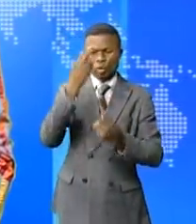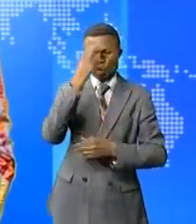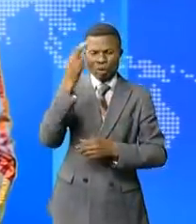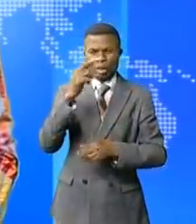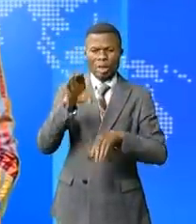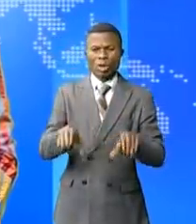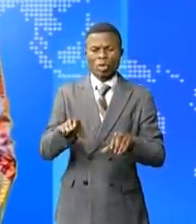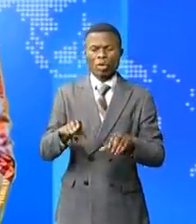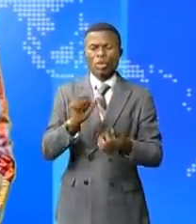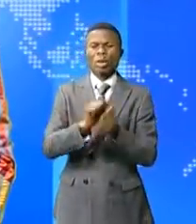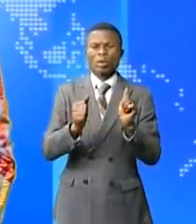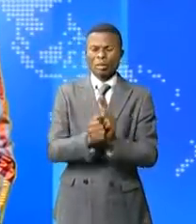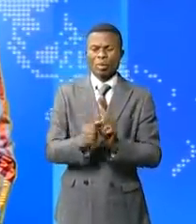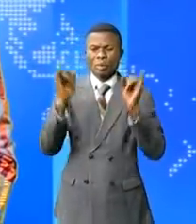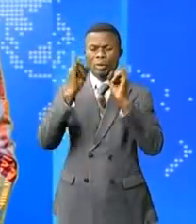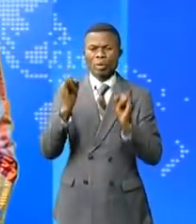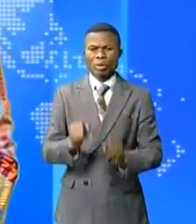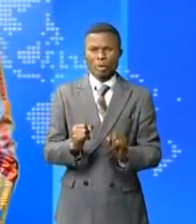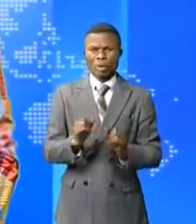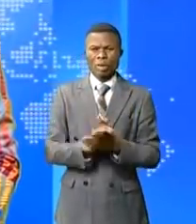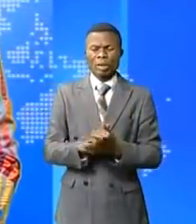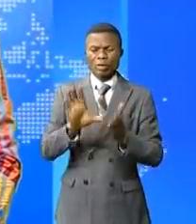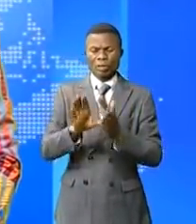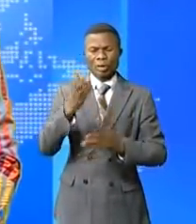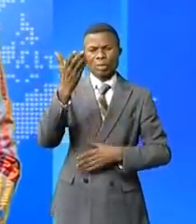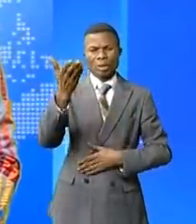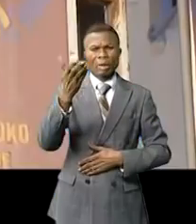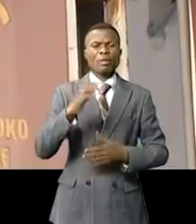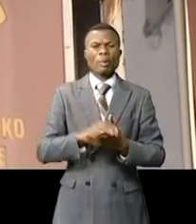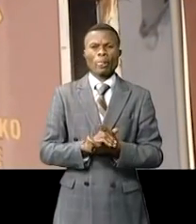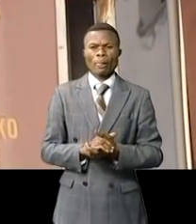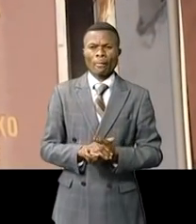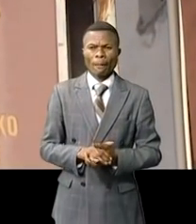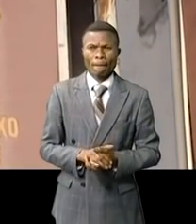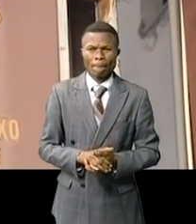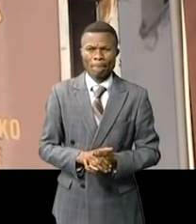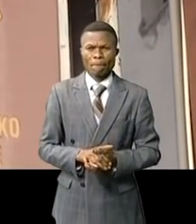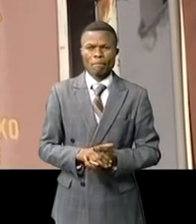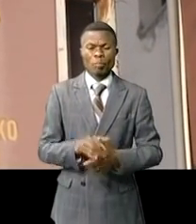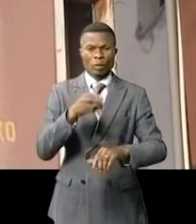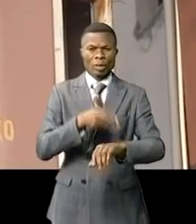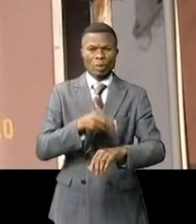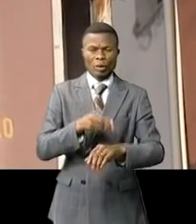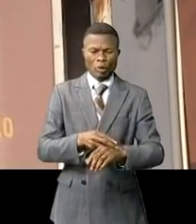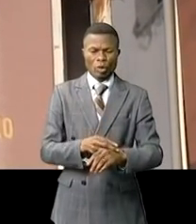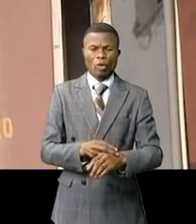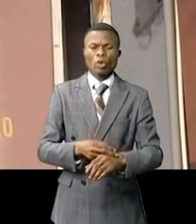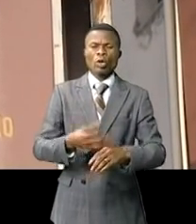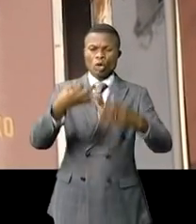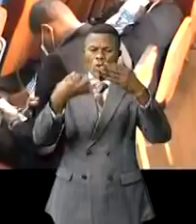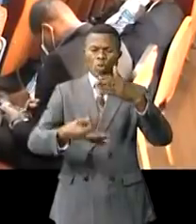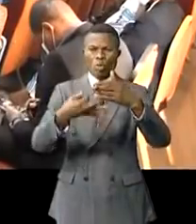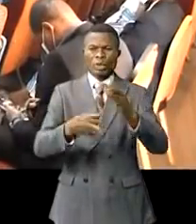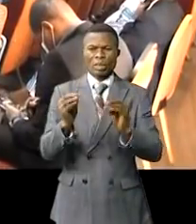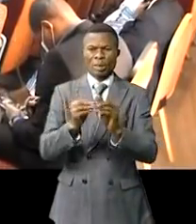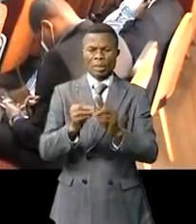projet à caractère numérique. Patience Mboyo nous en parle. Lors de la 8e réunion du Conseil des